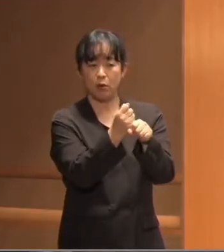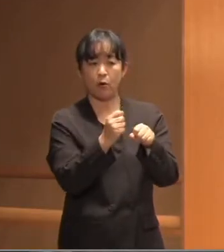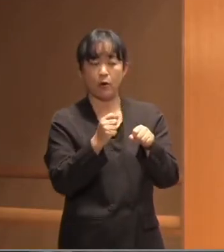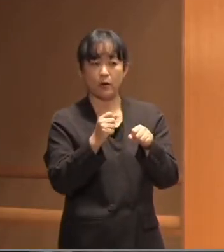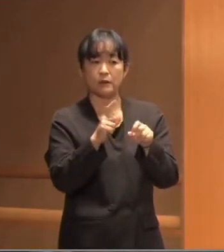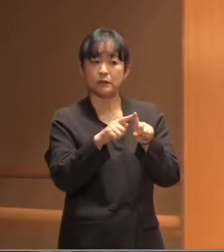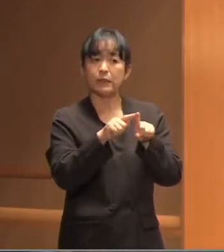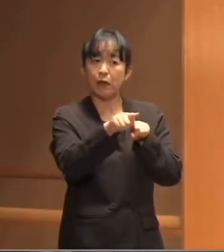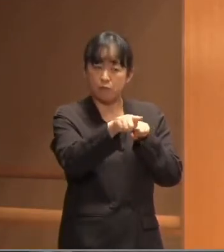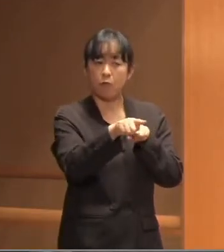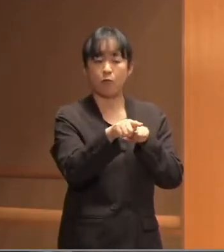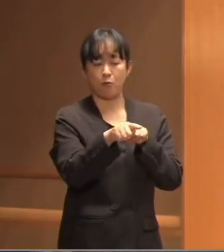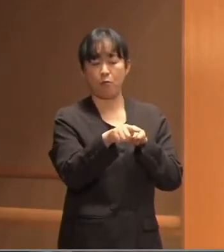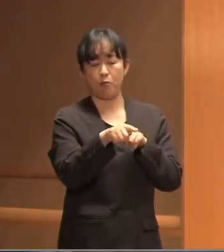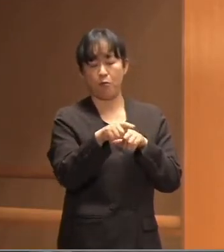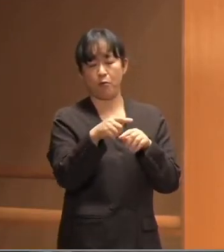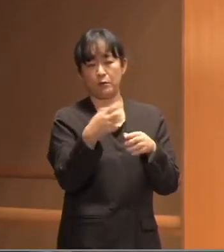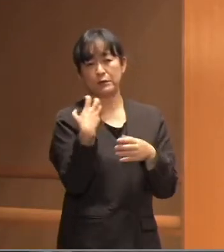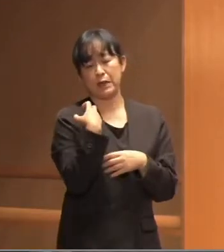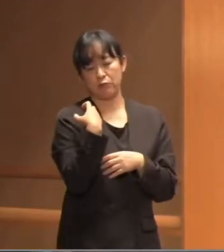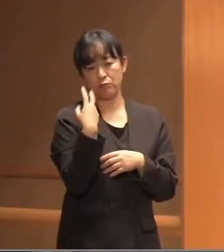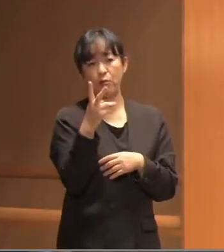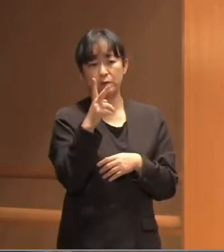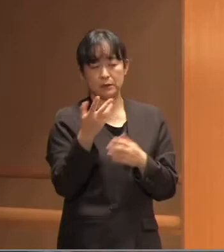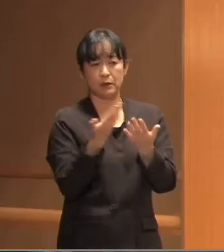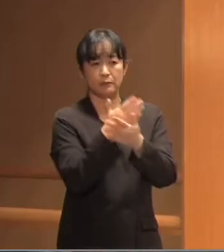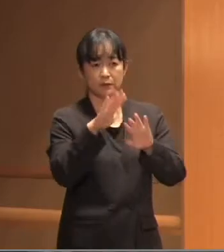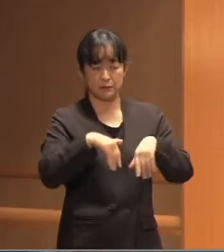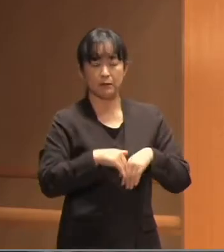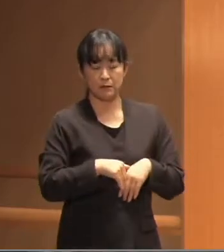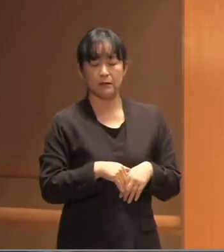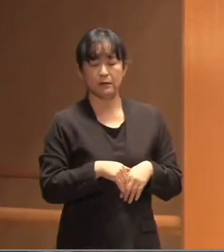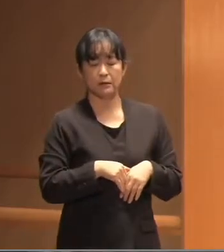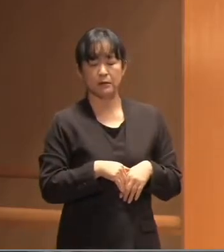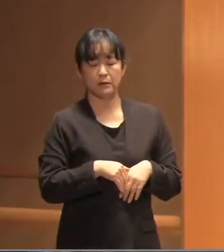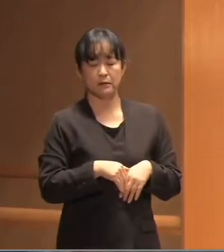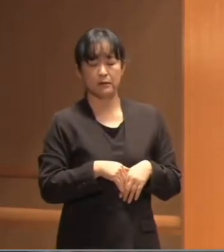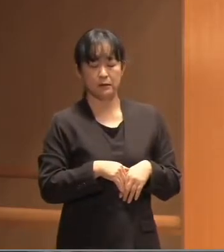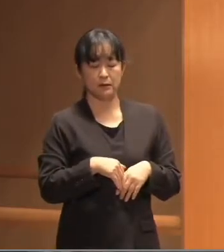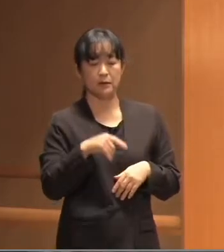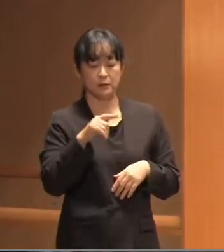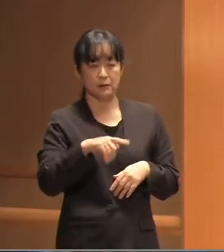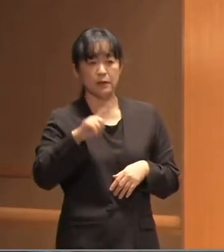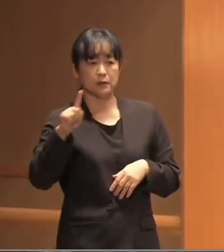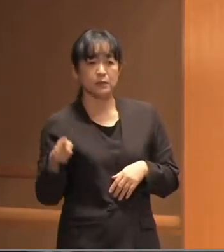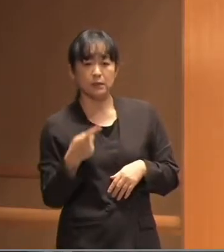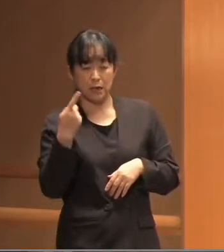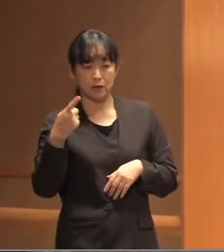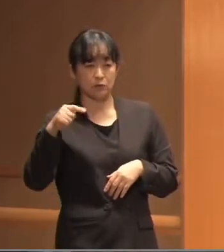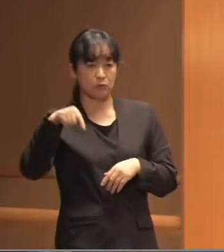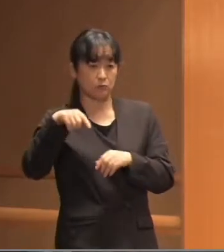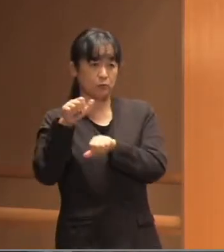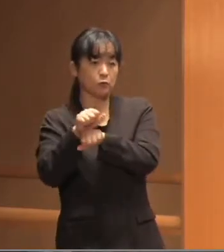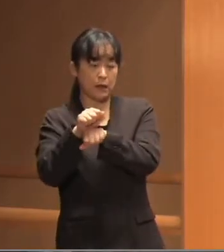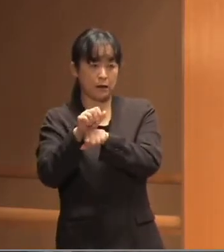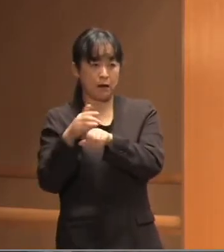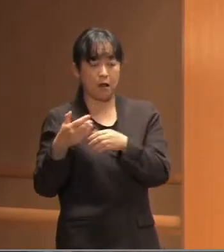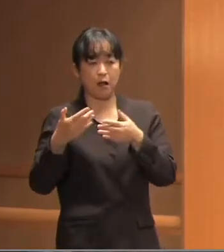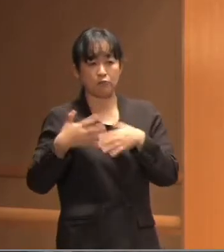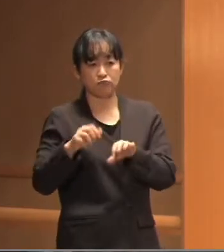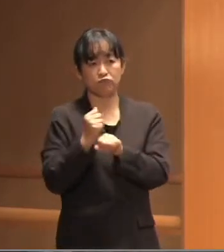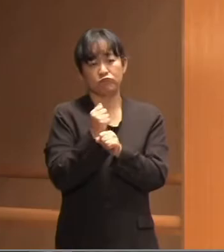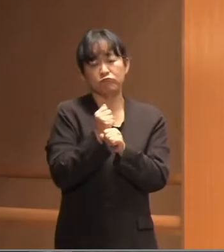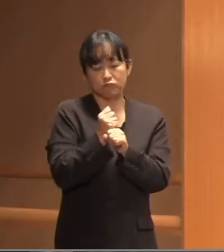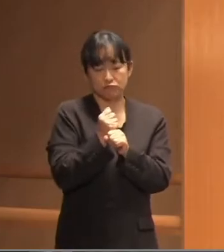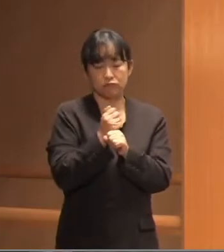ってきています。また自然素材から生まれる紙は地球温暖化の